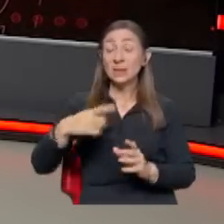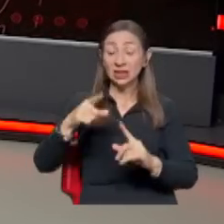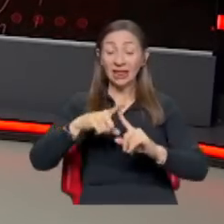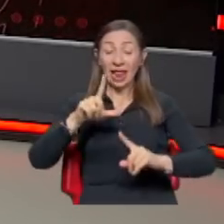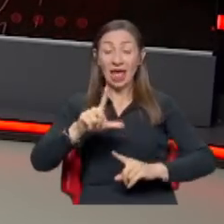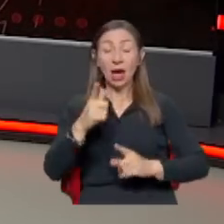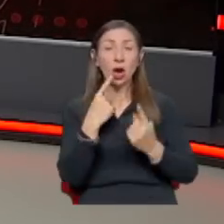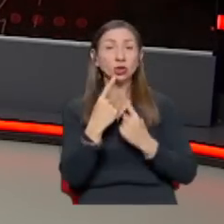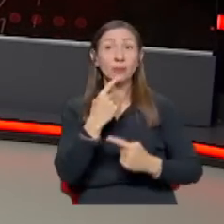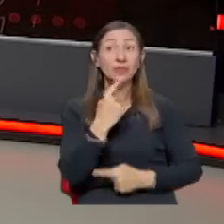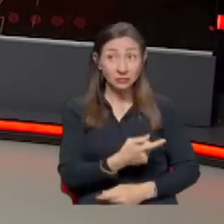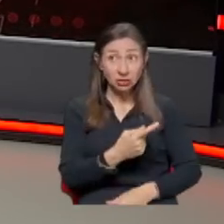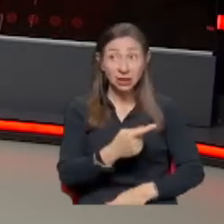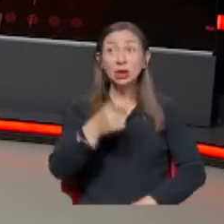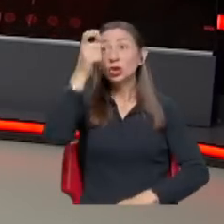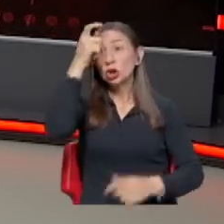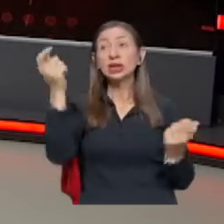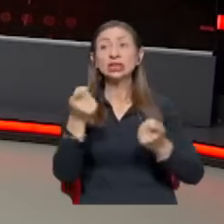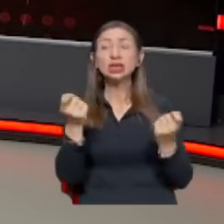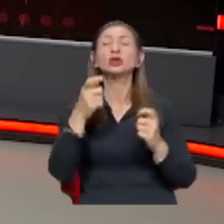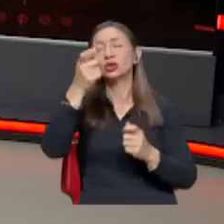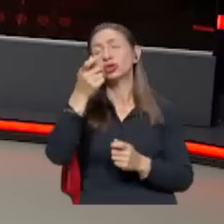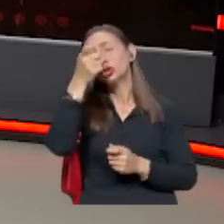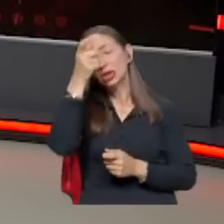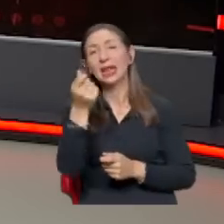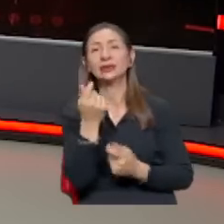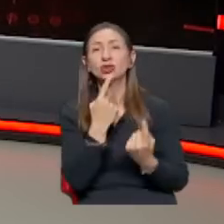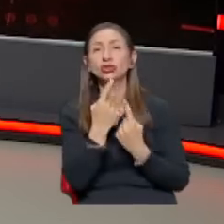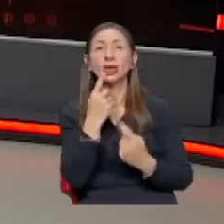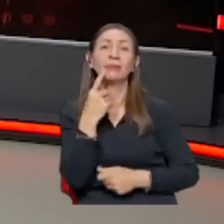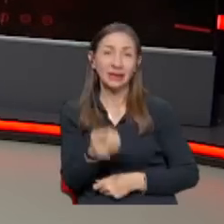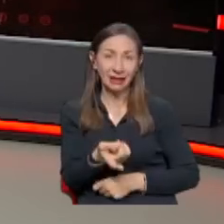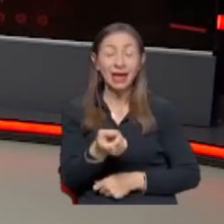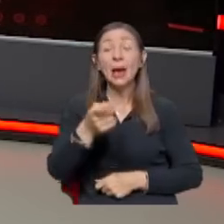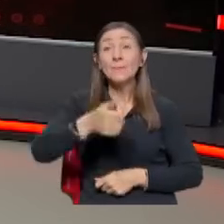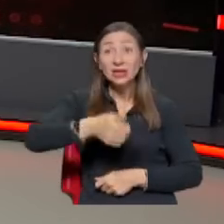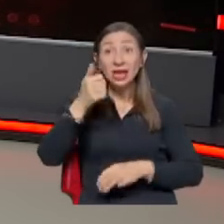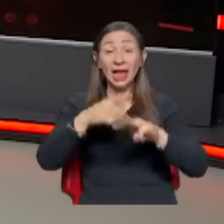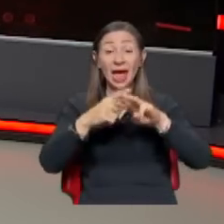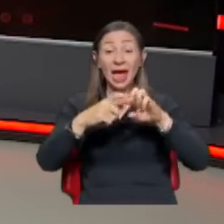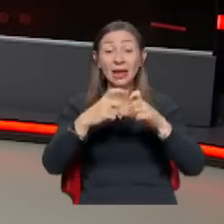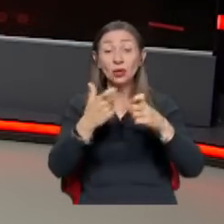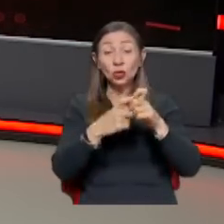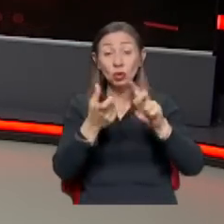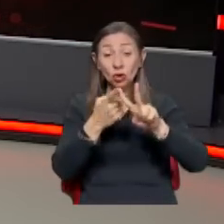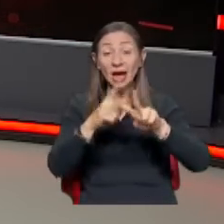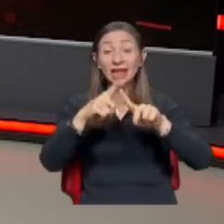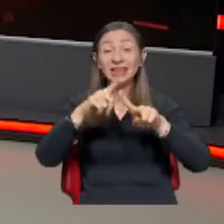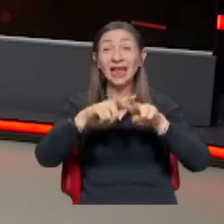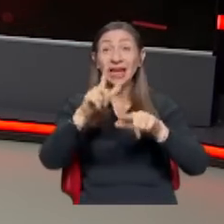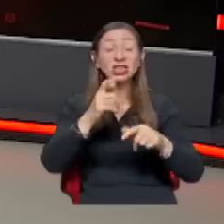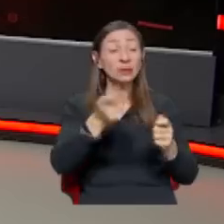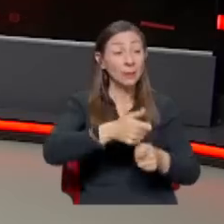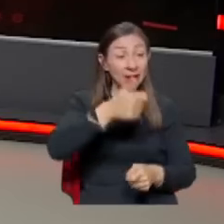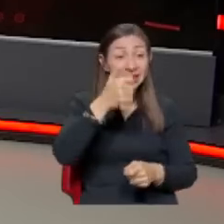TL konuşalım demişti, Türk İş de TL konuşalım dedi. Başkan Ergün Atalay'ın Çalışma Bakanı ve TİSK Başkanı